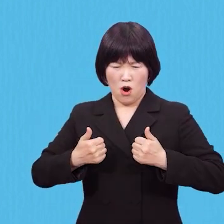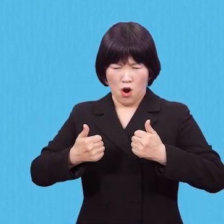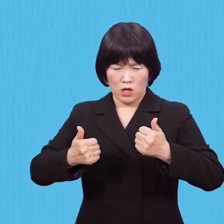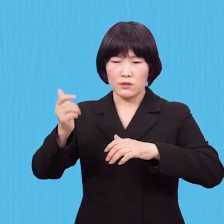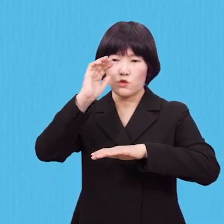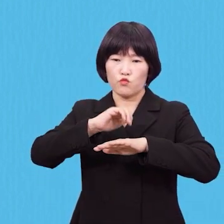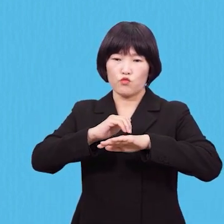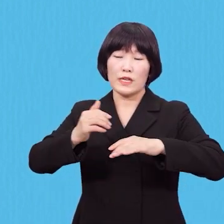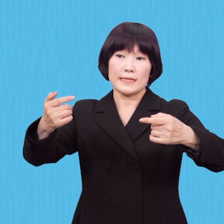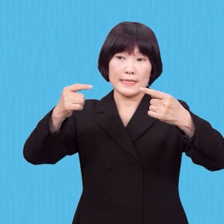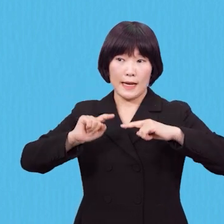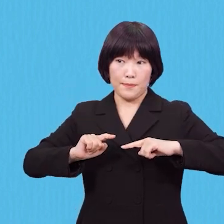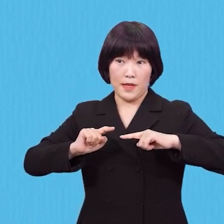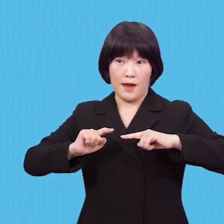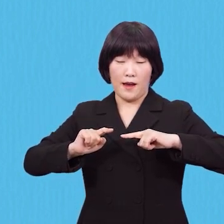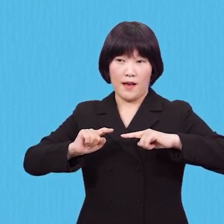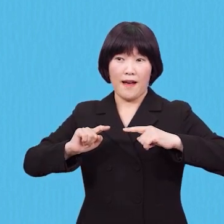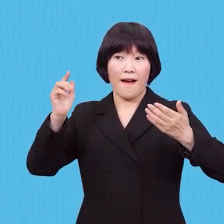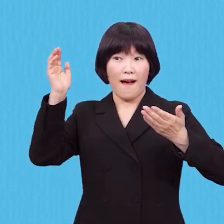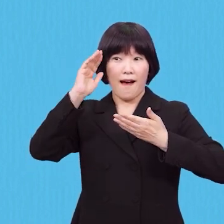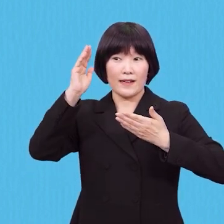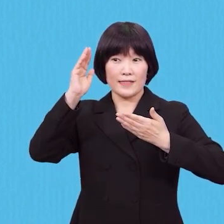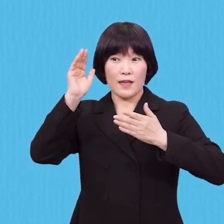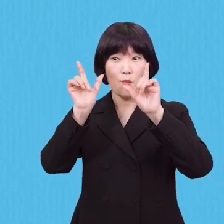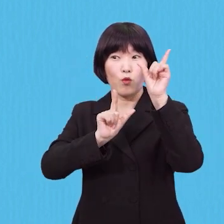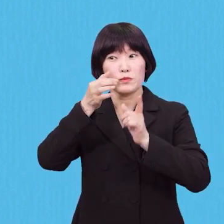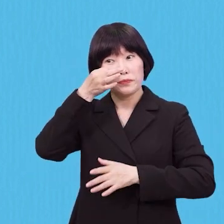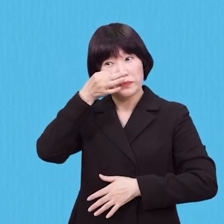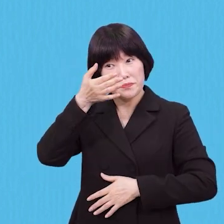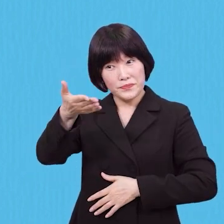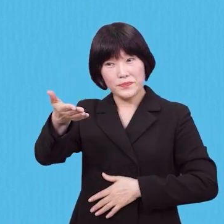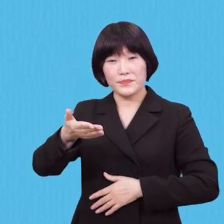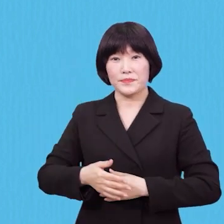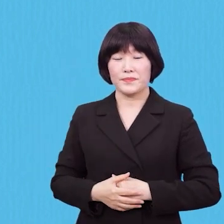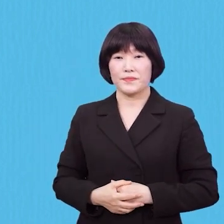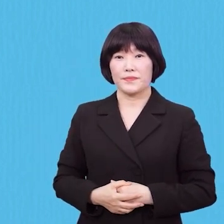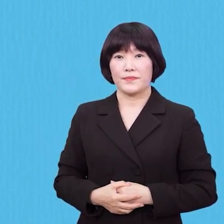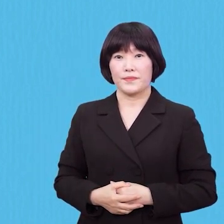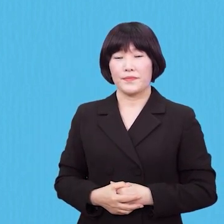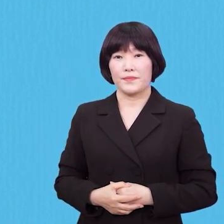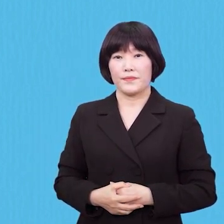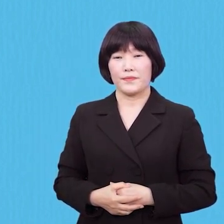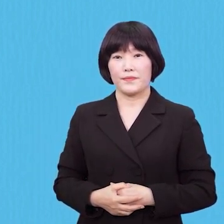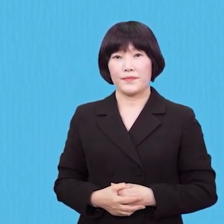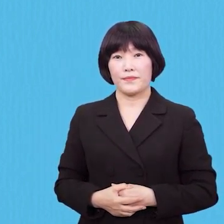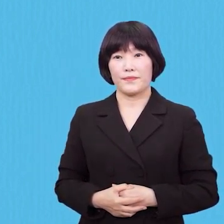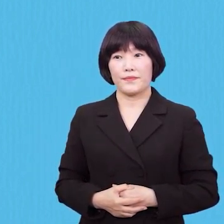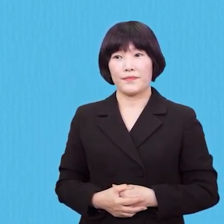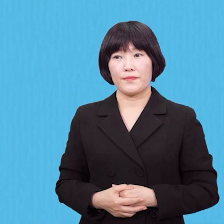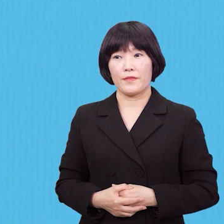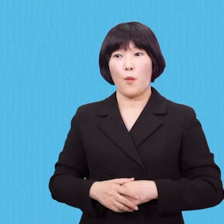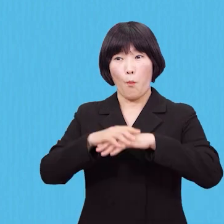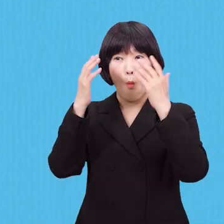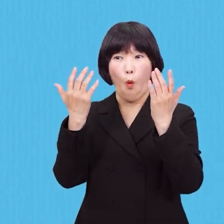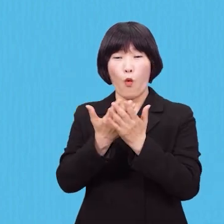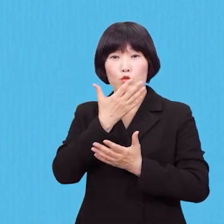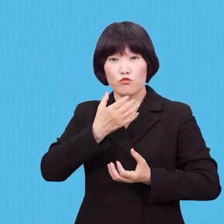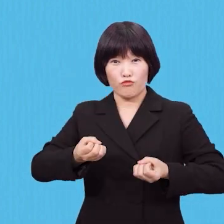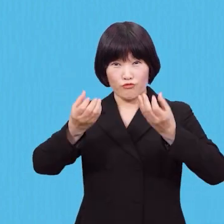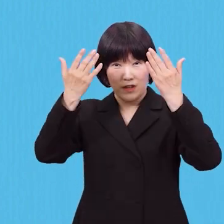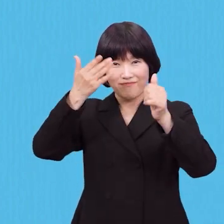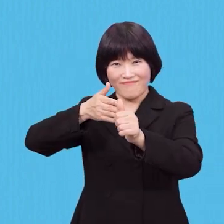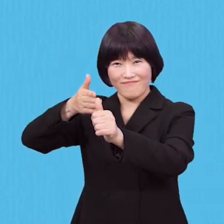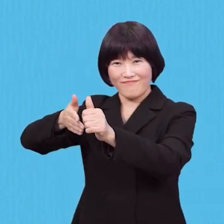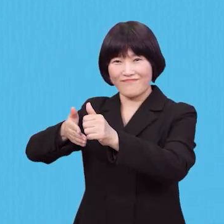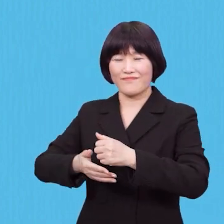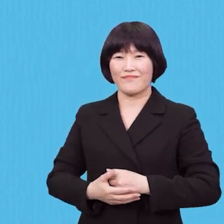(2022년) 한 해 열심히 훈련에 참여한 주인공들의 모습 다 함께 보실까요? 모두 같이